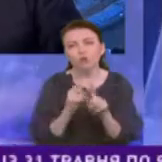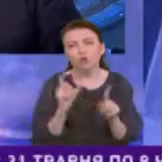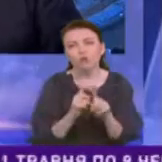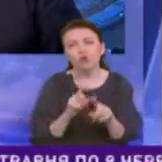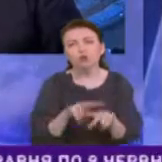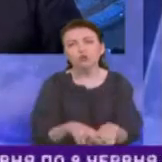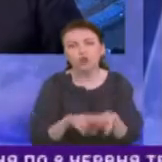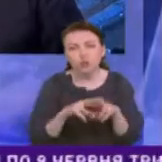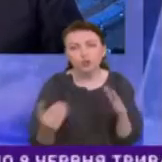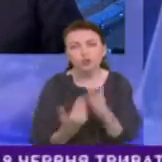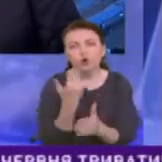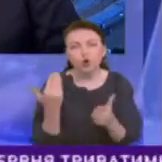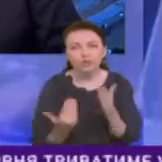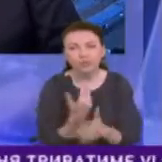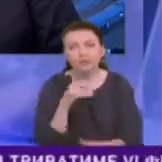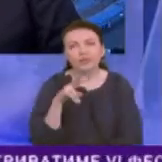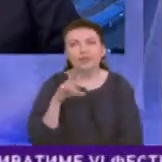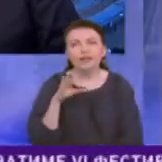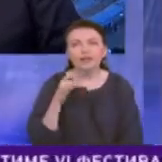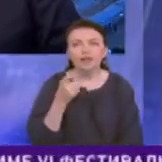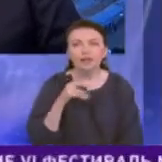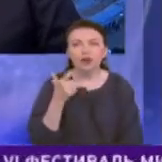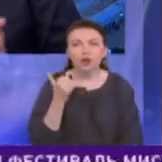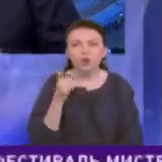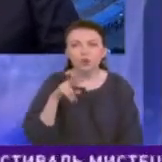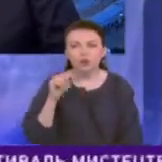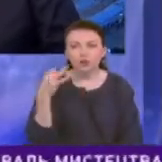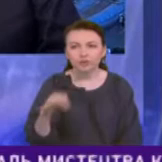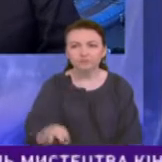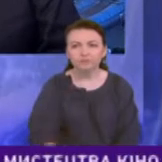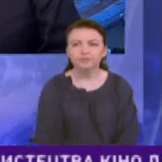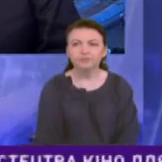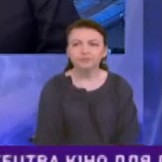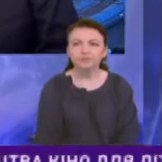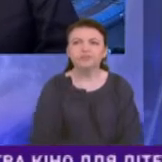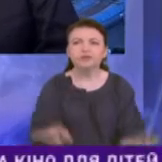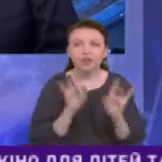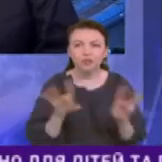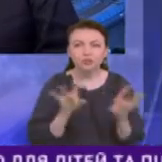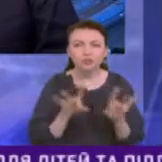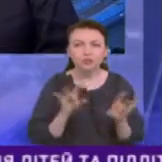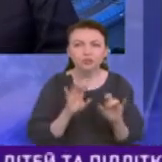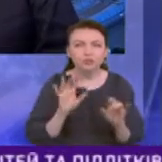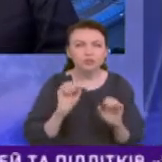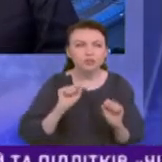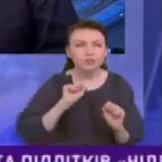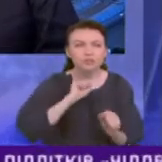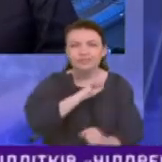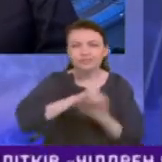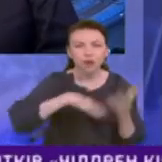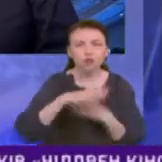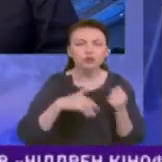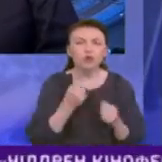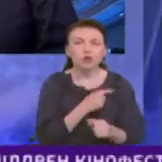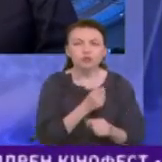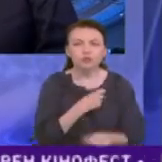столичних телевізійних новин. Лілія Гулеєв в студії. Добрий вечір, пані Лілія. Дякую. Добрий вечір. Вже за мить розкажу про заколот в одеській виправній колонії,